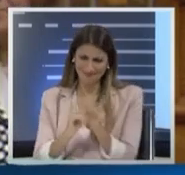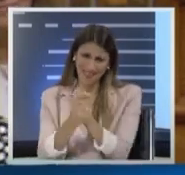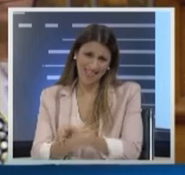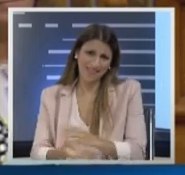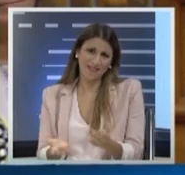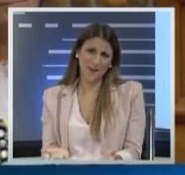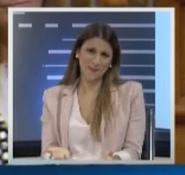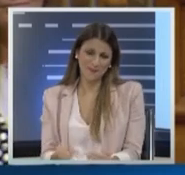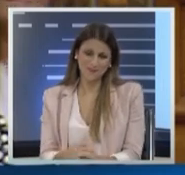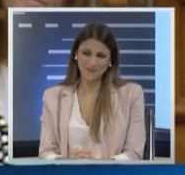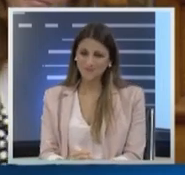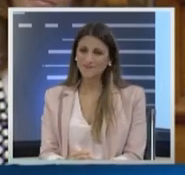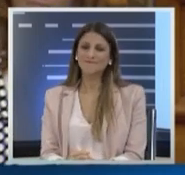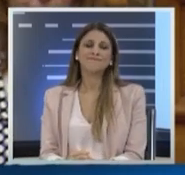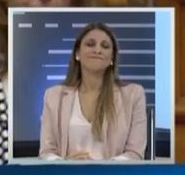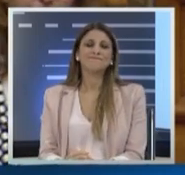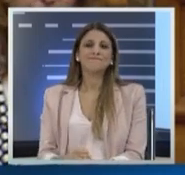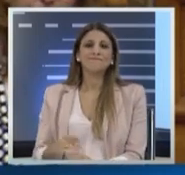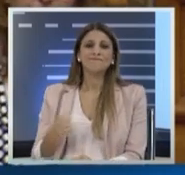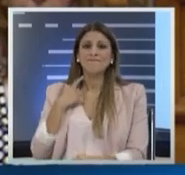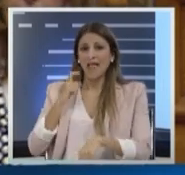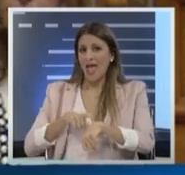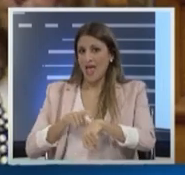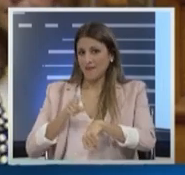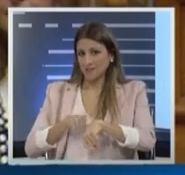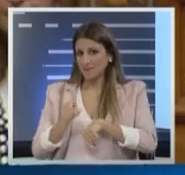Κυρίες και κύριοι συνάδελφοι, ο κύριος Μητσοτάκης δεν είναι στην αίθουσα.